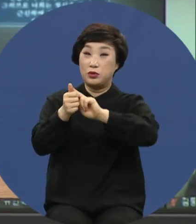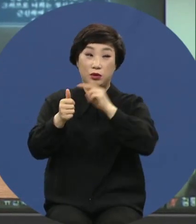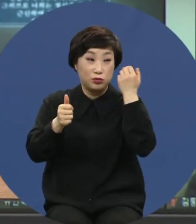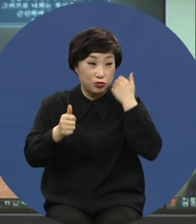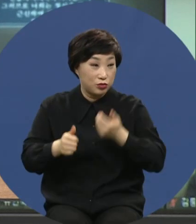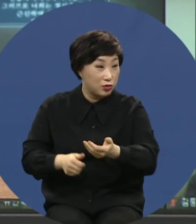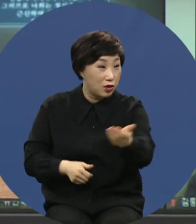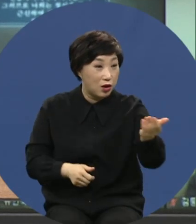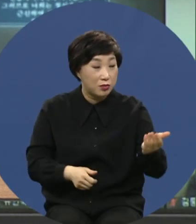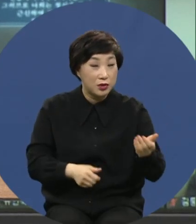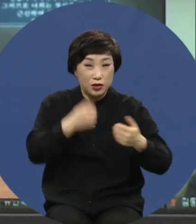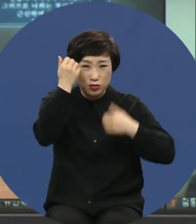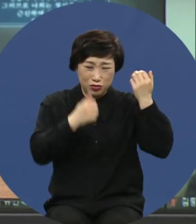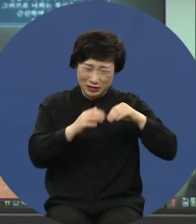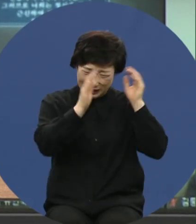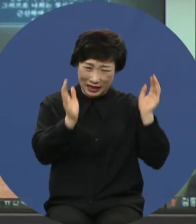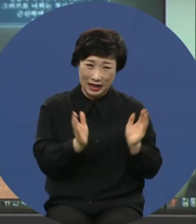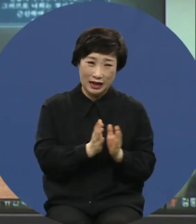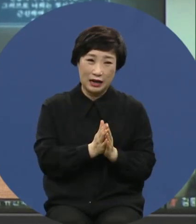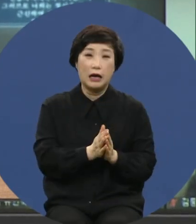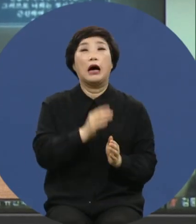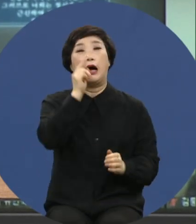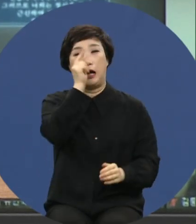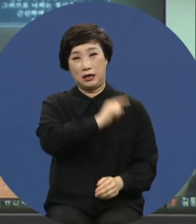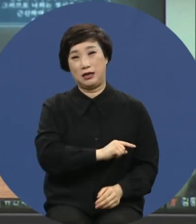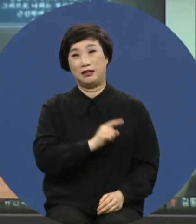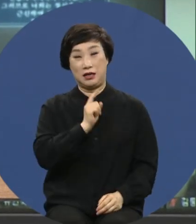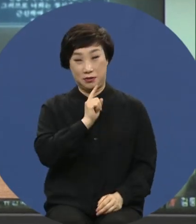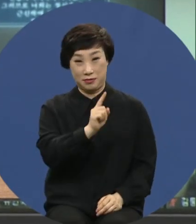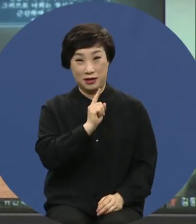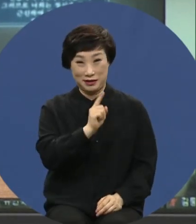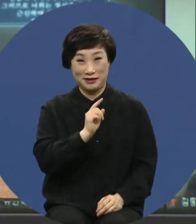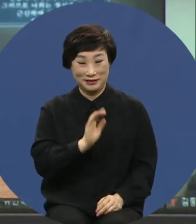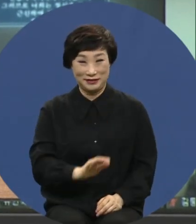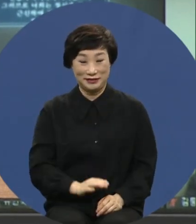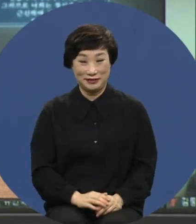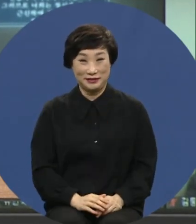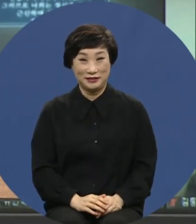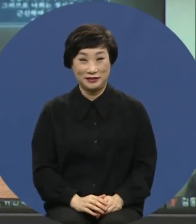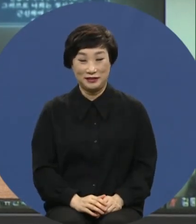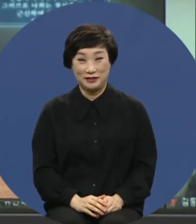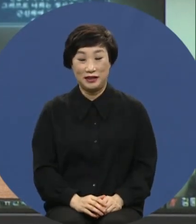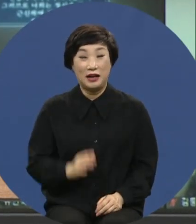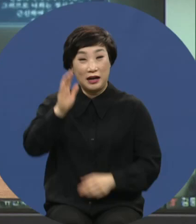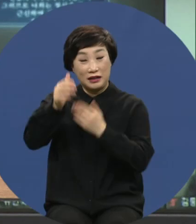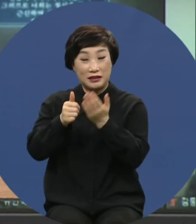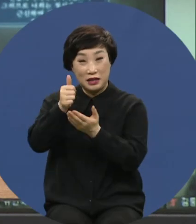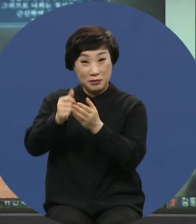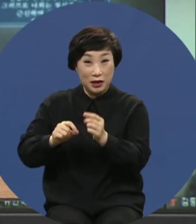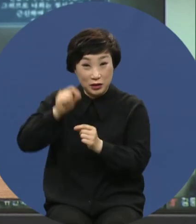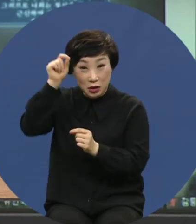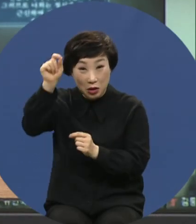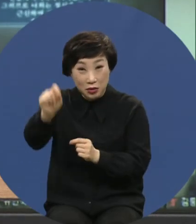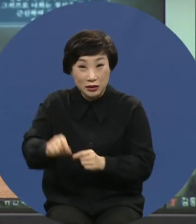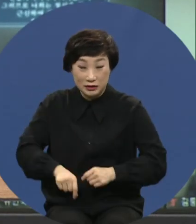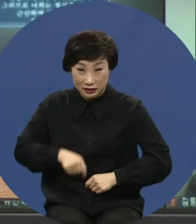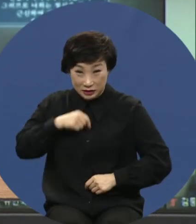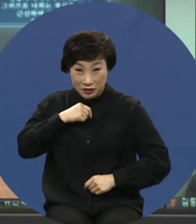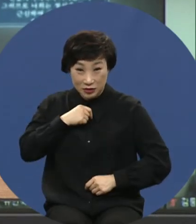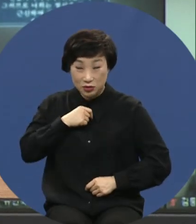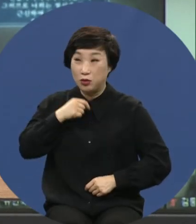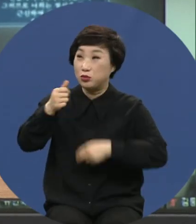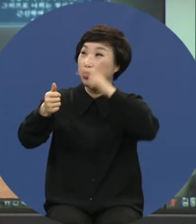자는 누구라도 악한 자요, 하나님의 영원하신